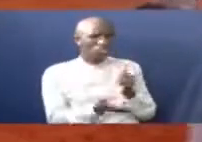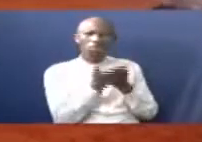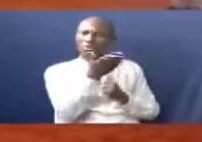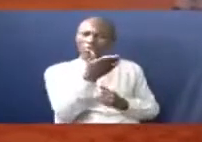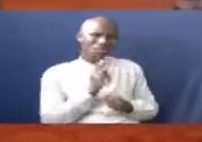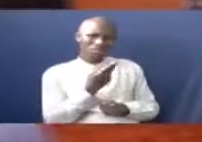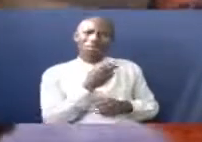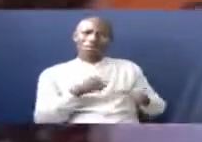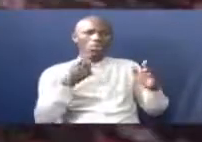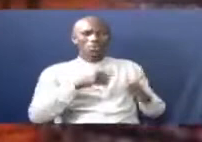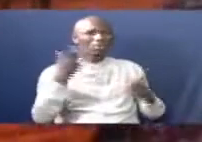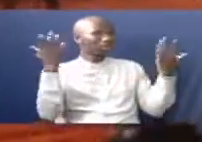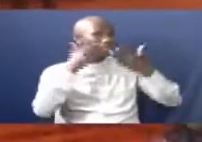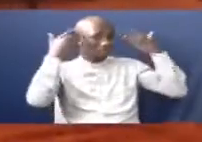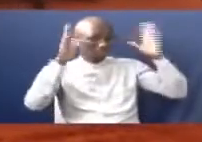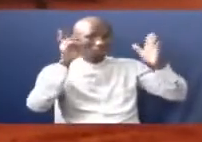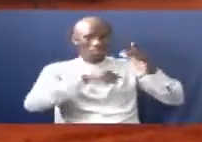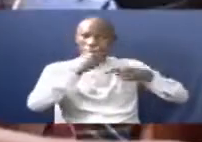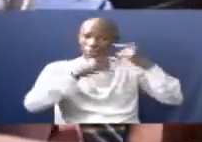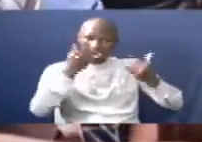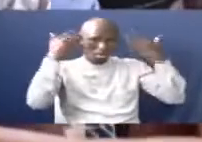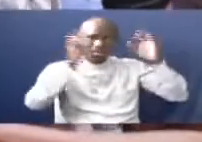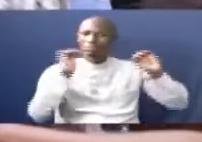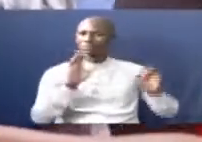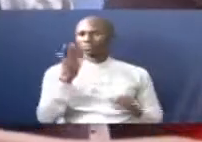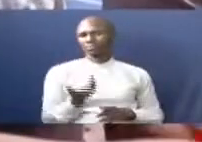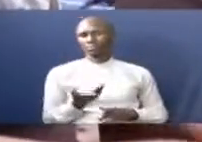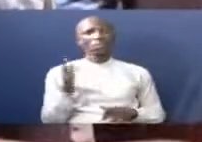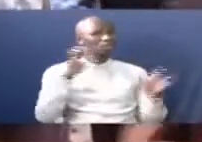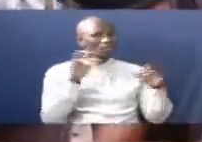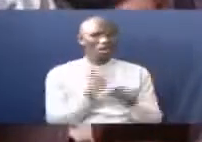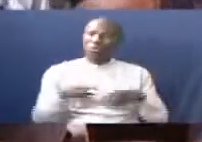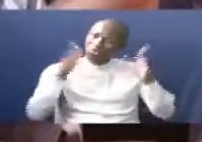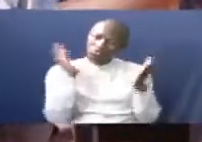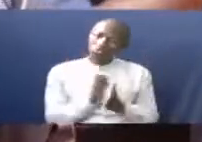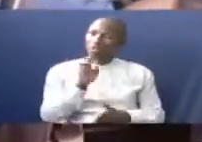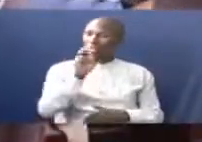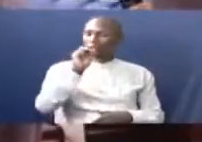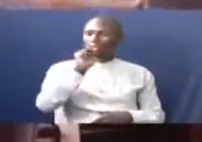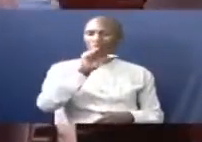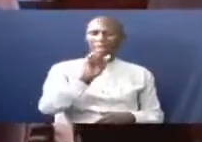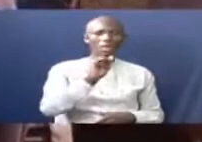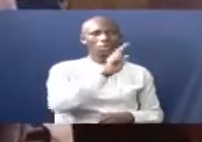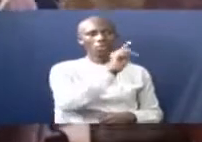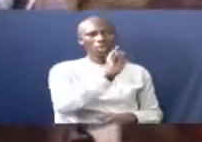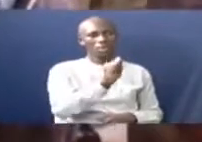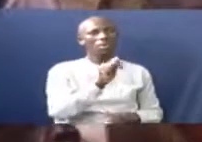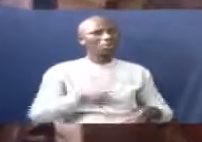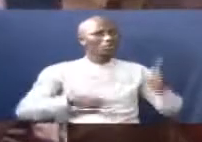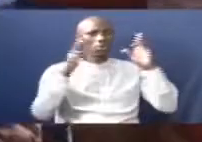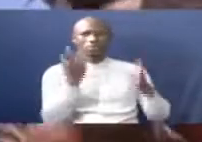palabalo ndu ithite ke pindune tutizike la kiende chao ndu ithite to ithinywe le palabalo wa mali ukia road kuma lata yone te kwiki